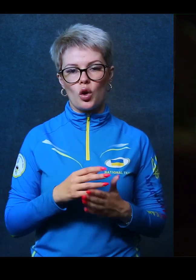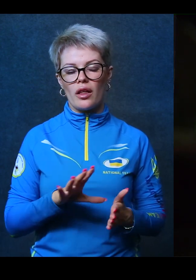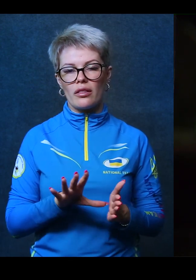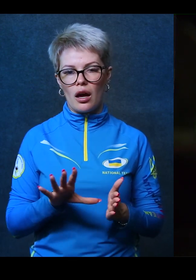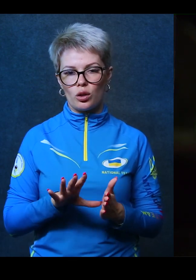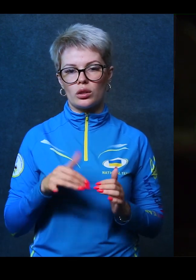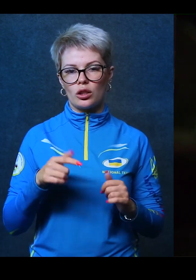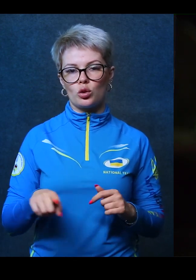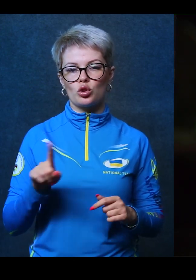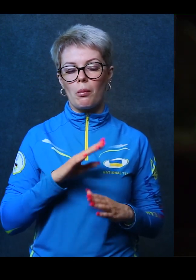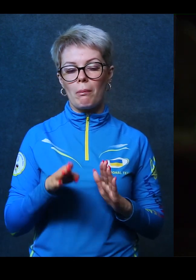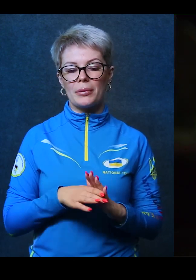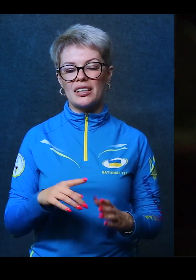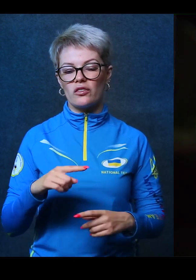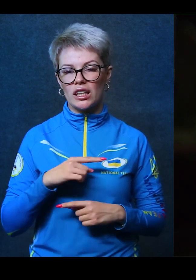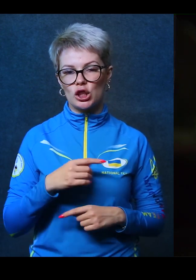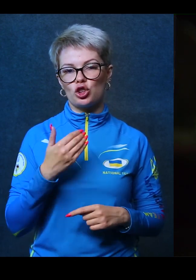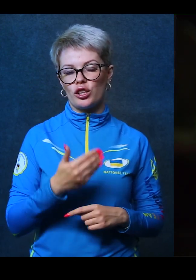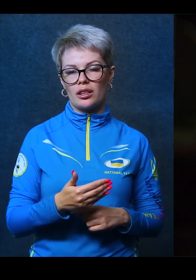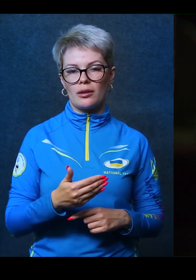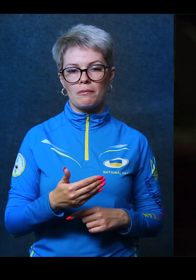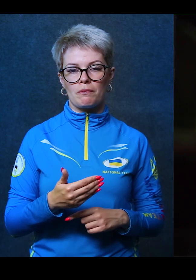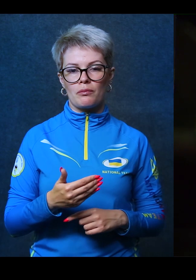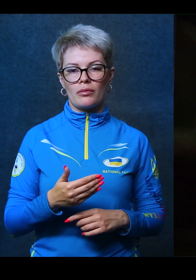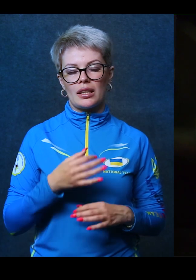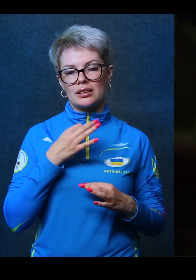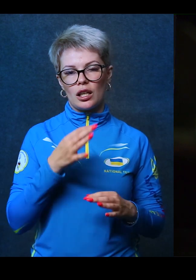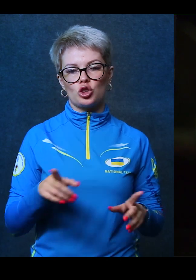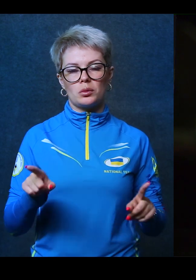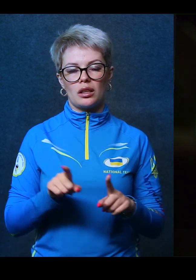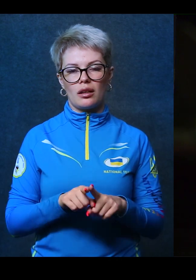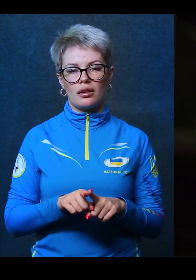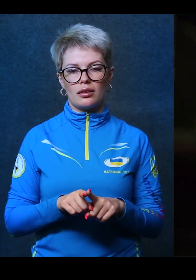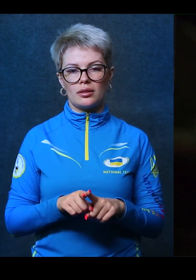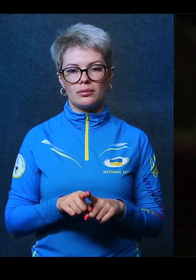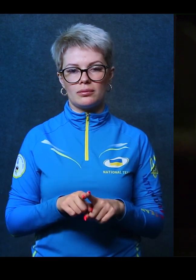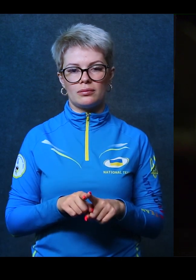енергію, тому що для того, щоб під фініш її, скажімо так,